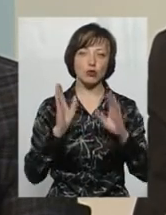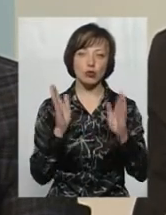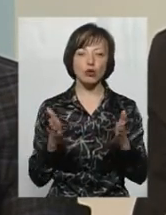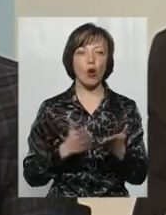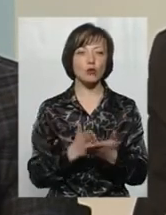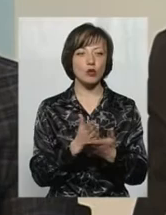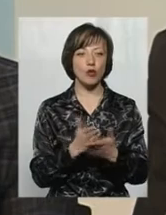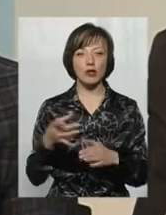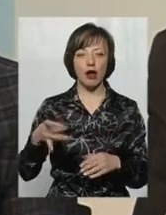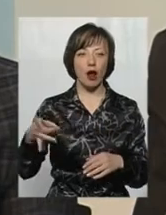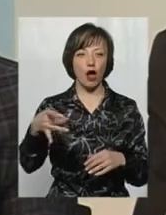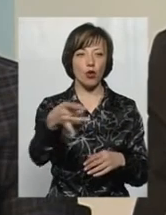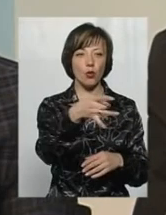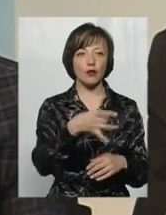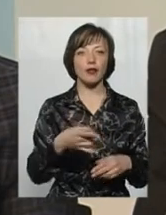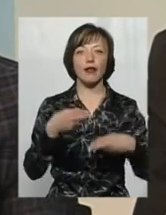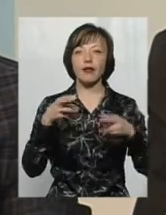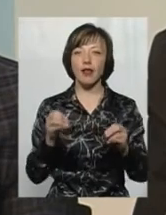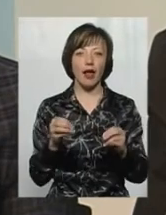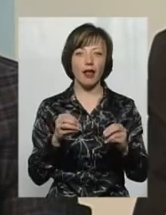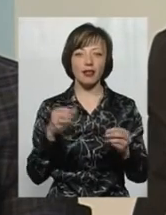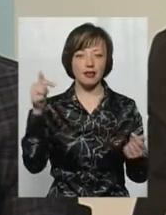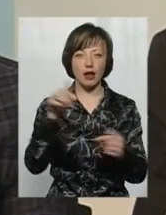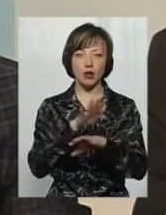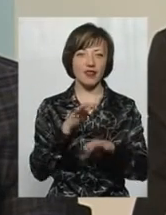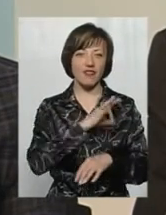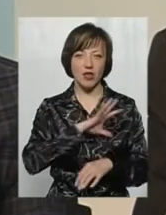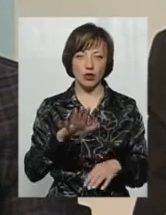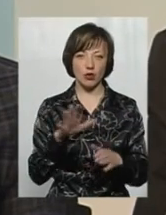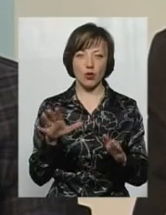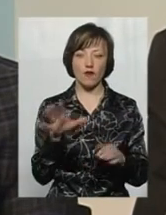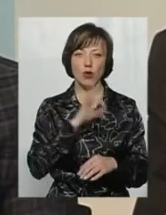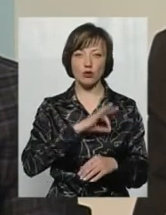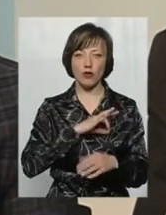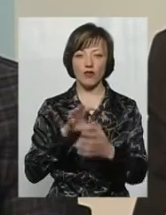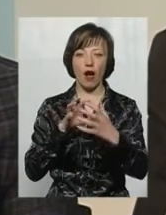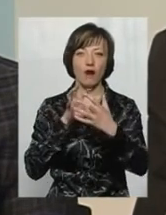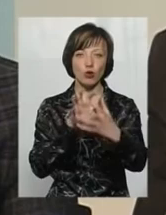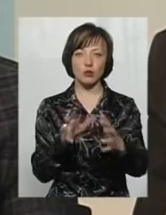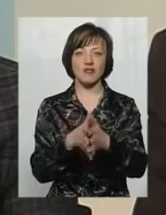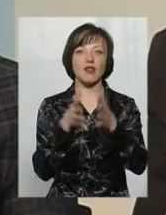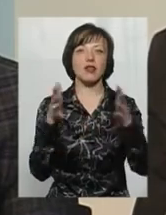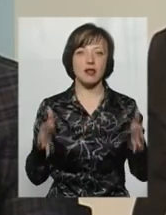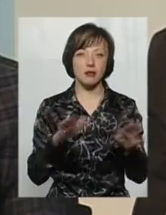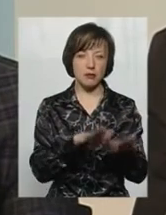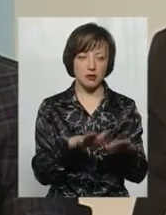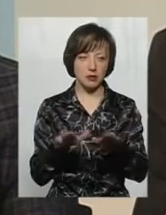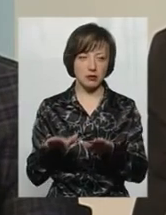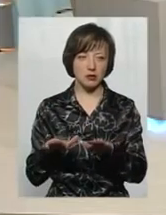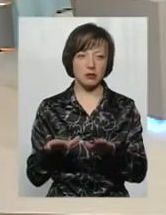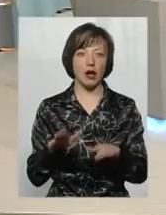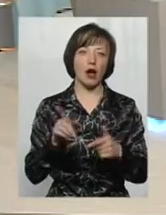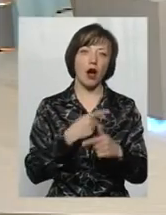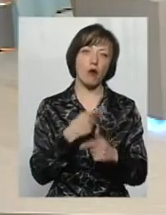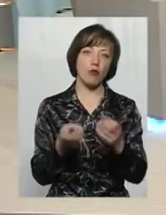обслуговувати райони, де недоцільно економічно використовувати автобуси великої міськості, або